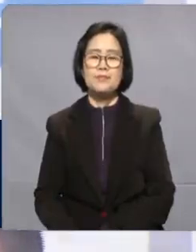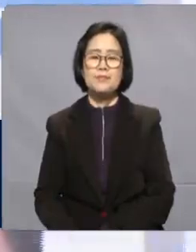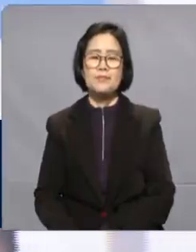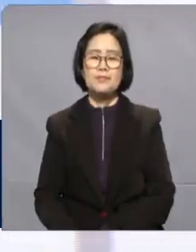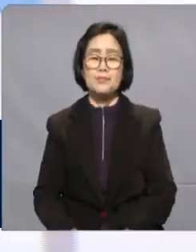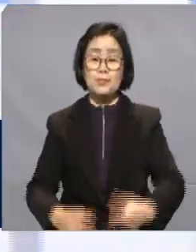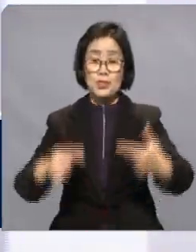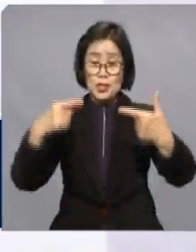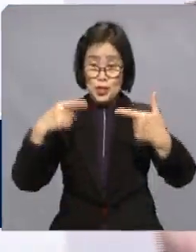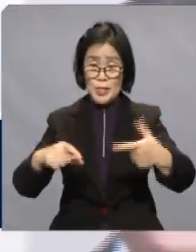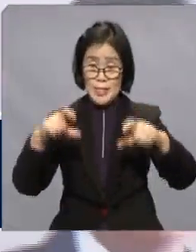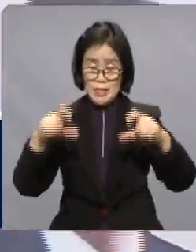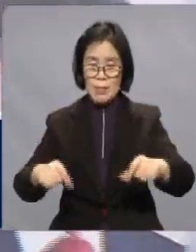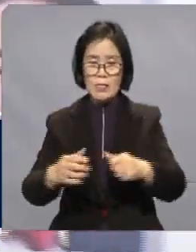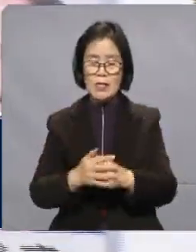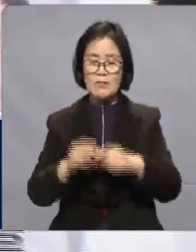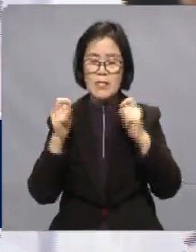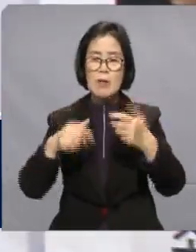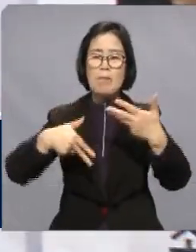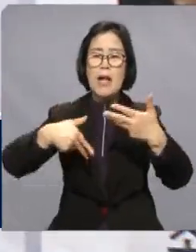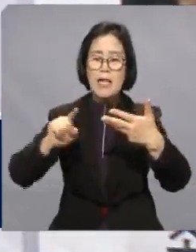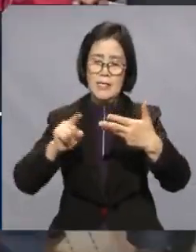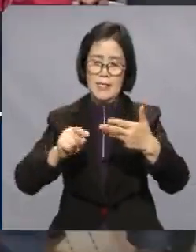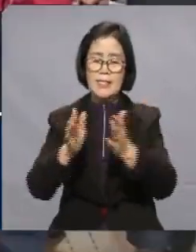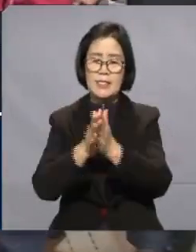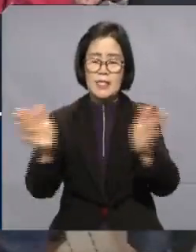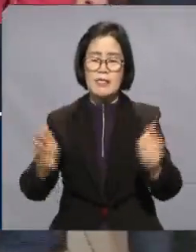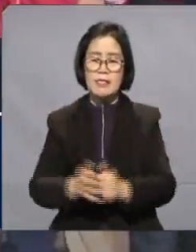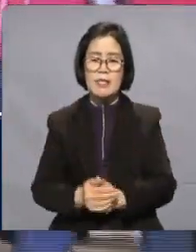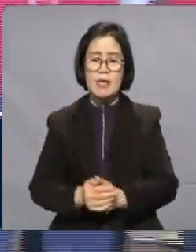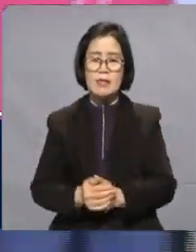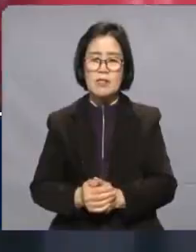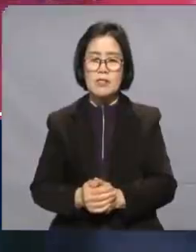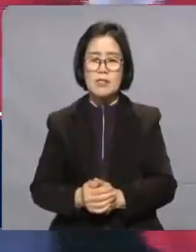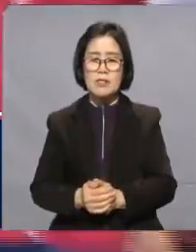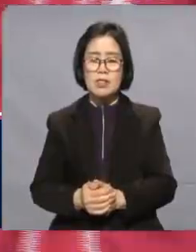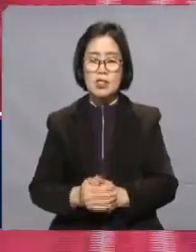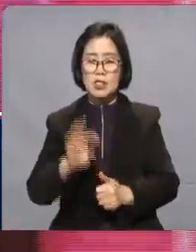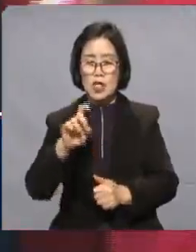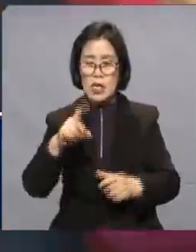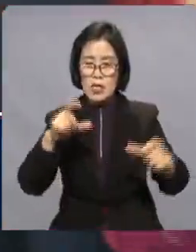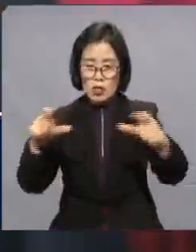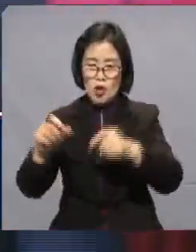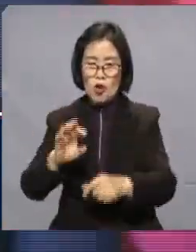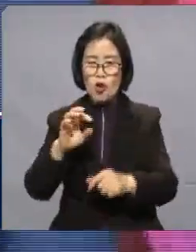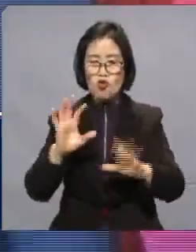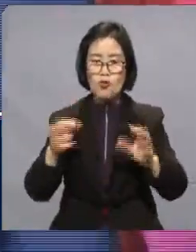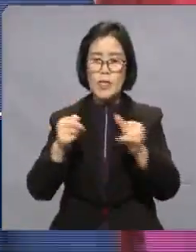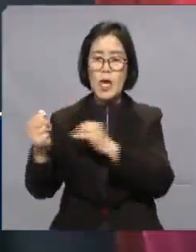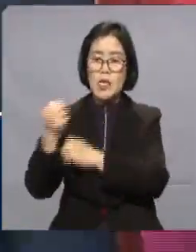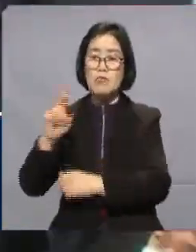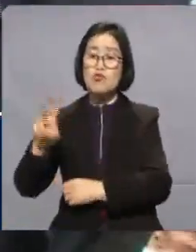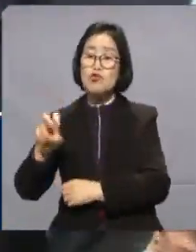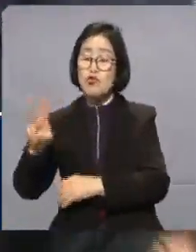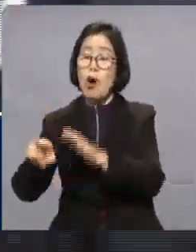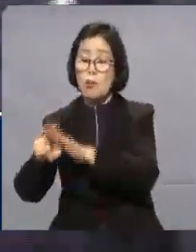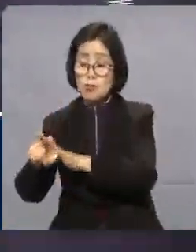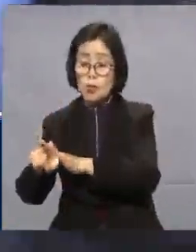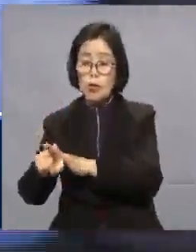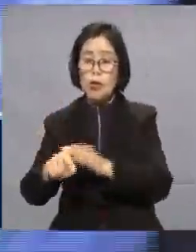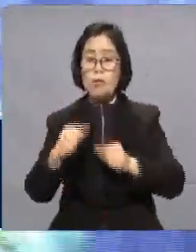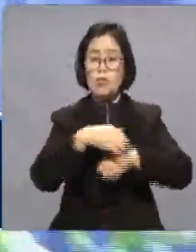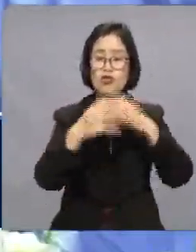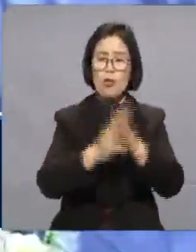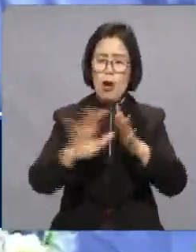6.1 지방선거로 민선 8기가 출범했습니다. 31개 시군 중 국민의힘이 22곳에서 앞선 가운데